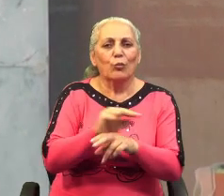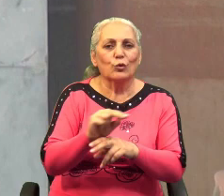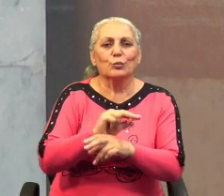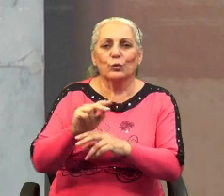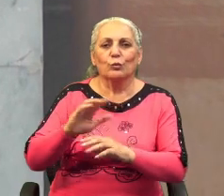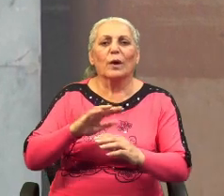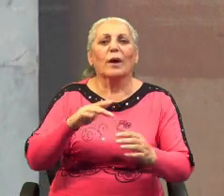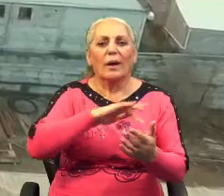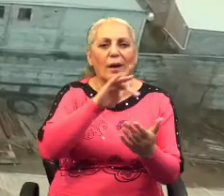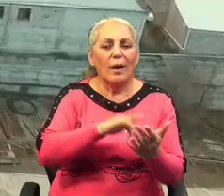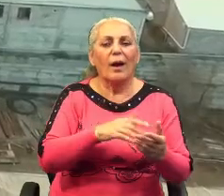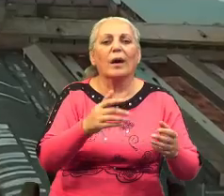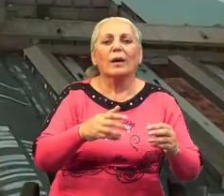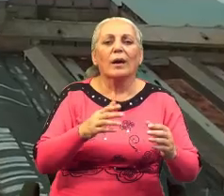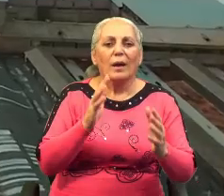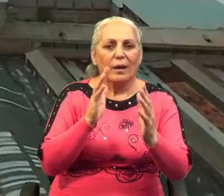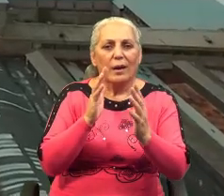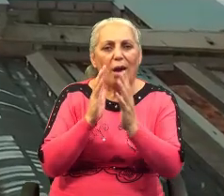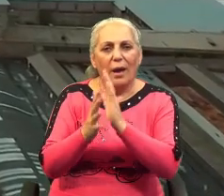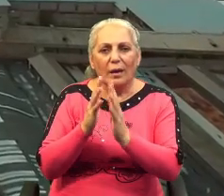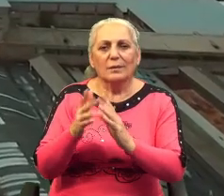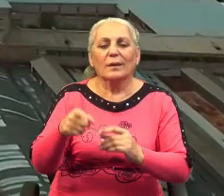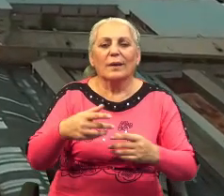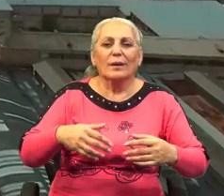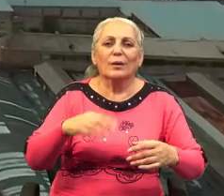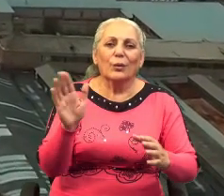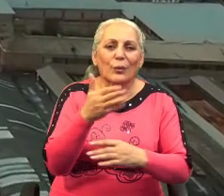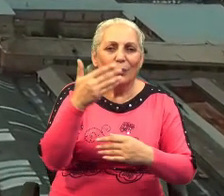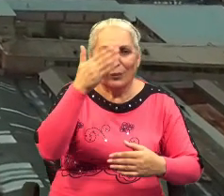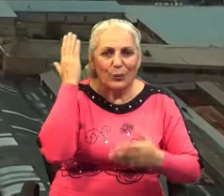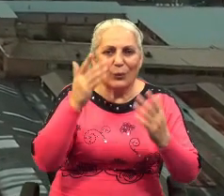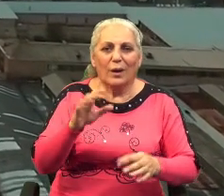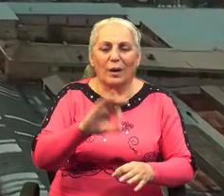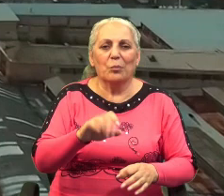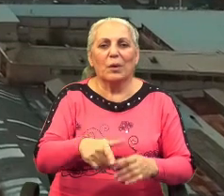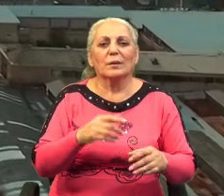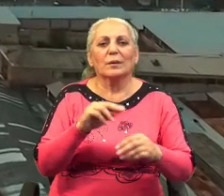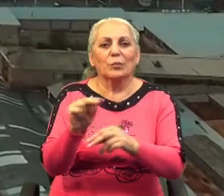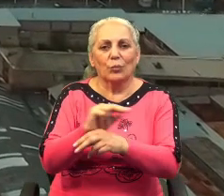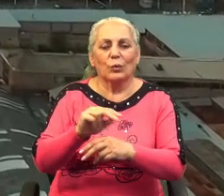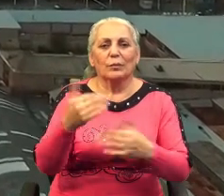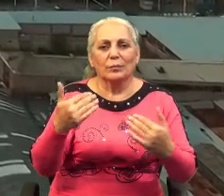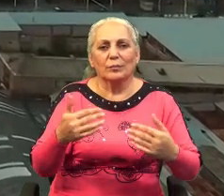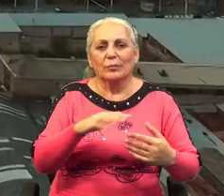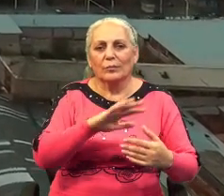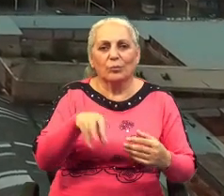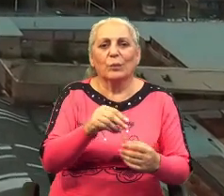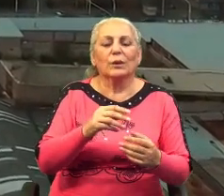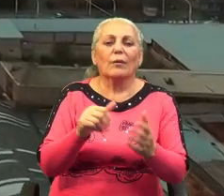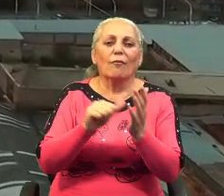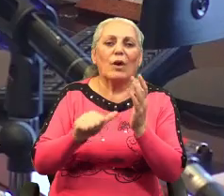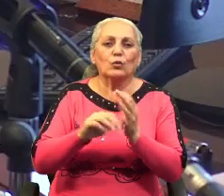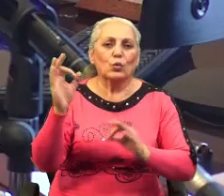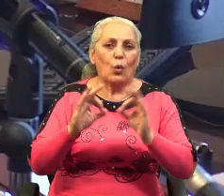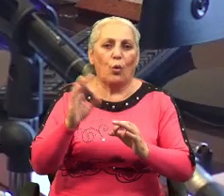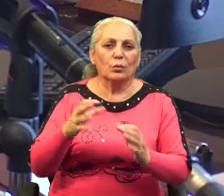պուրակները։ Այգիների ու պուրակների շինարարության համար 103 միլիոն դրամ է նախատեսված եղել, համայնքային ներդրումը 60% է